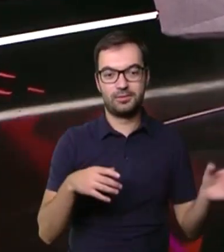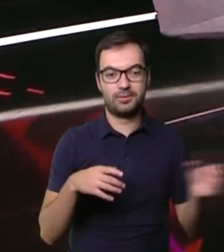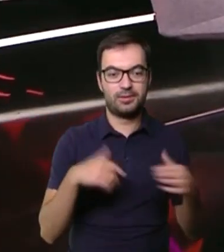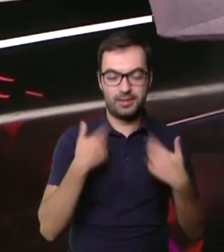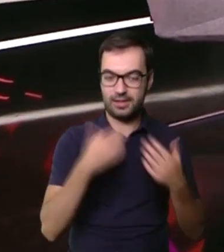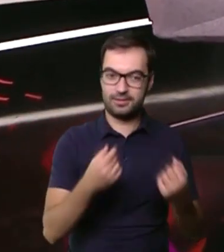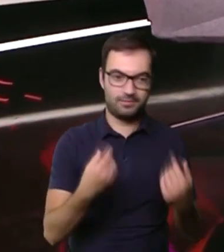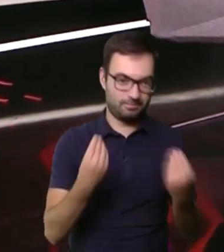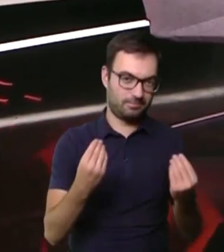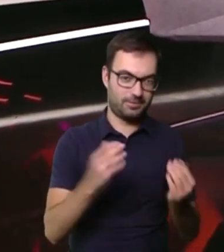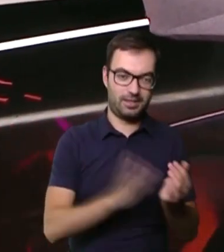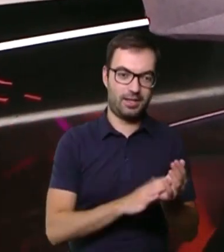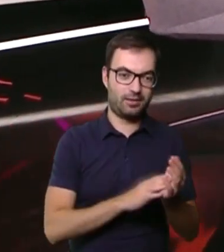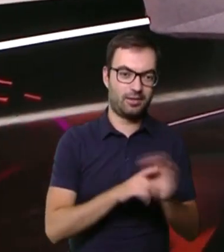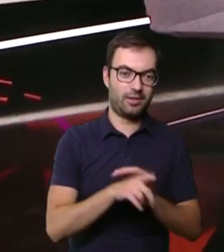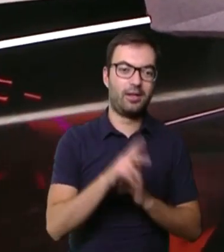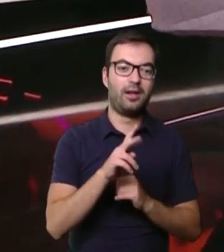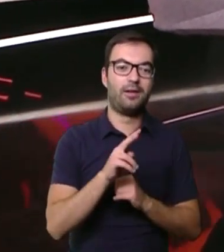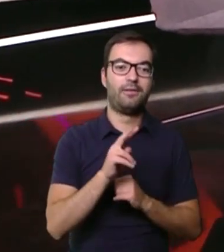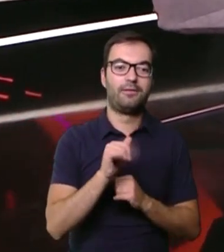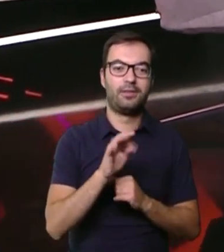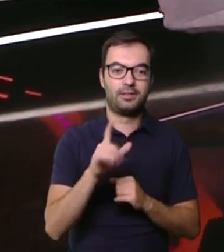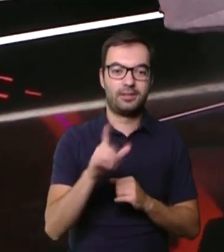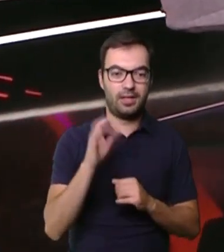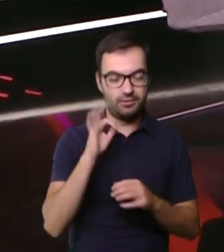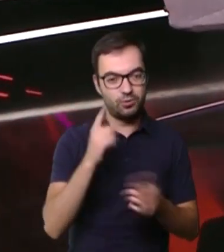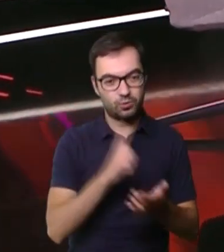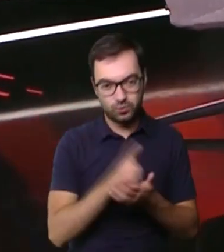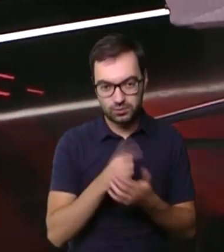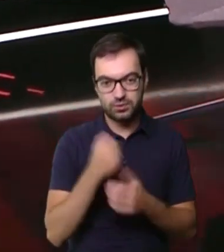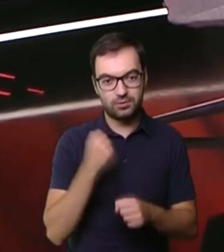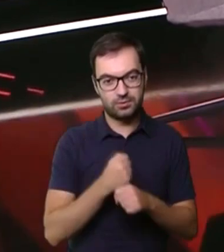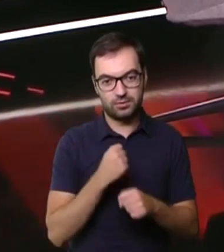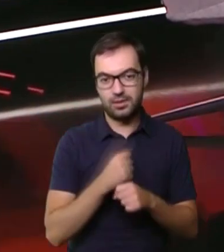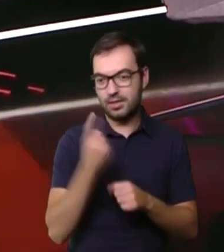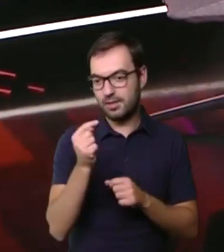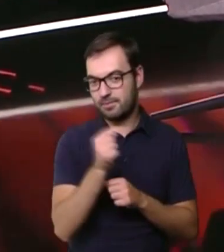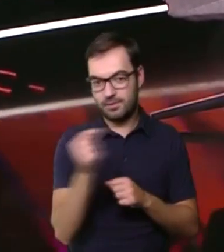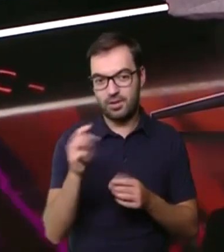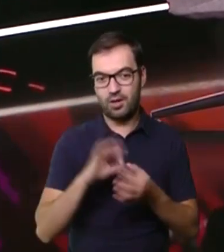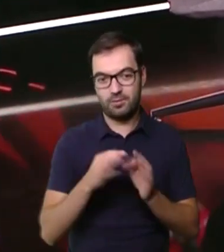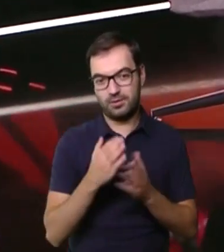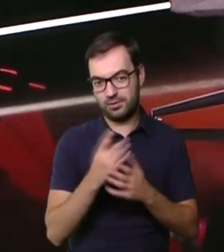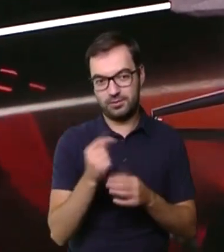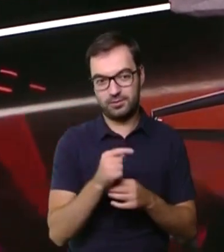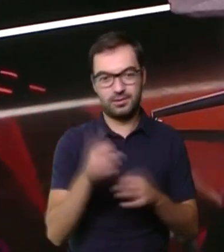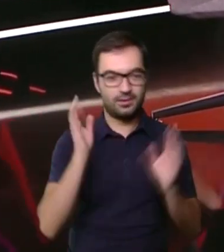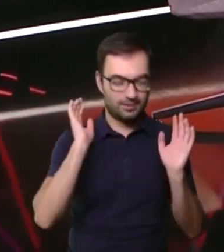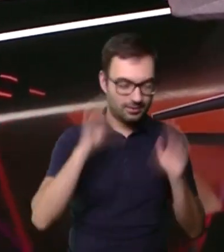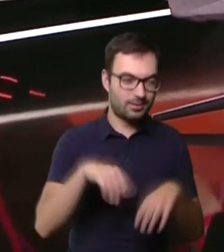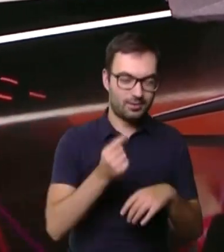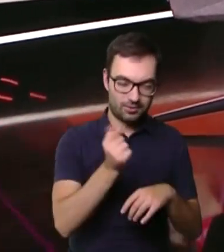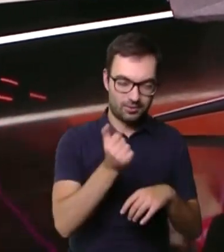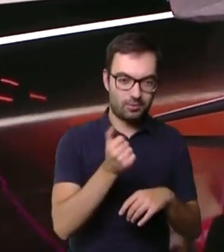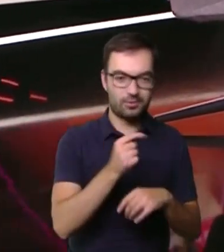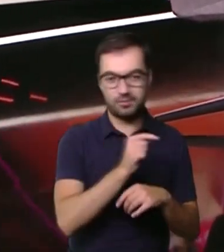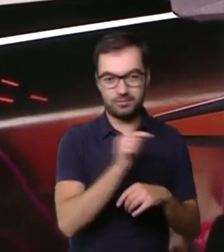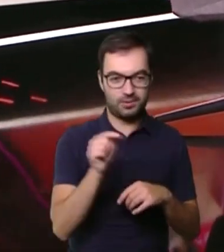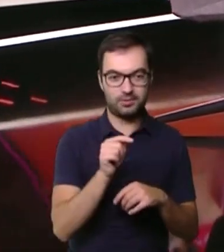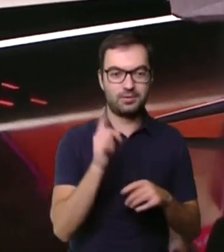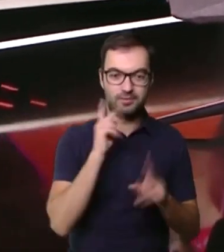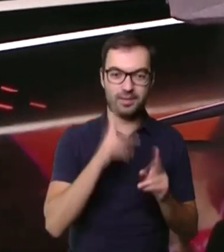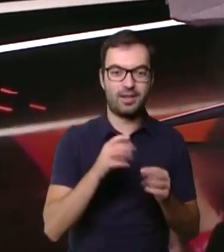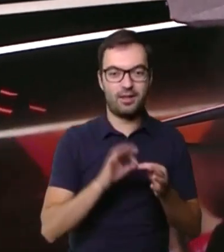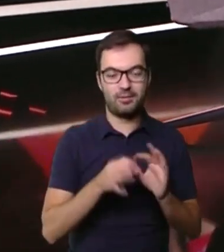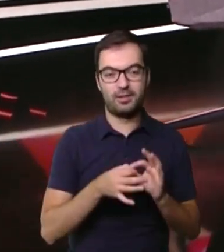laurkę Vitalowi za to, co zrobił, za to, co osiągnął. I z jednym minusem za igrzyska. Ten jeden mały taki, załóżmy, minusik